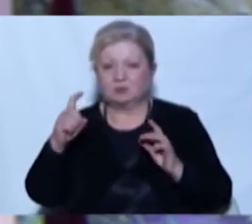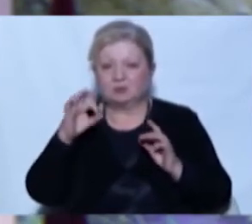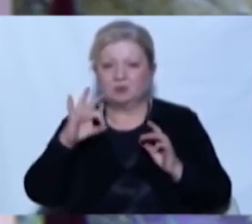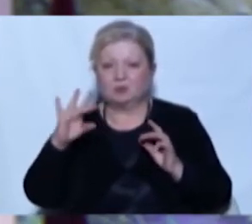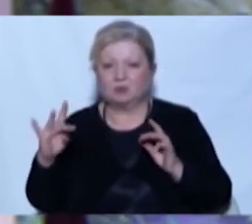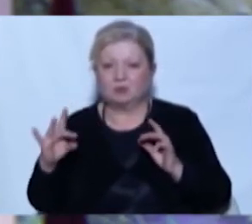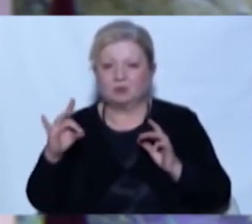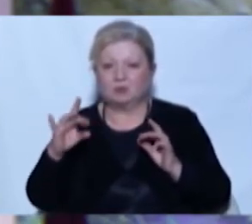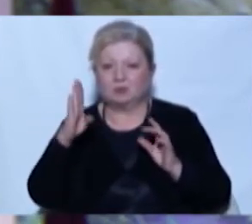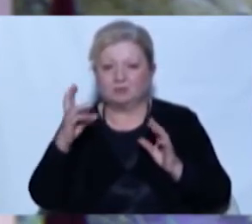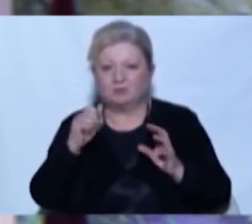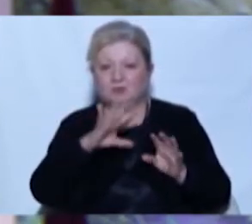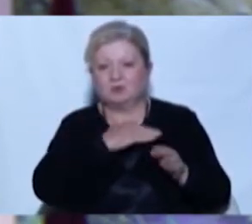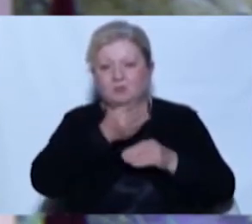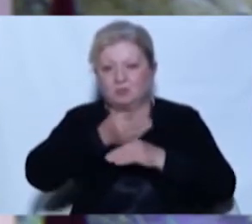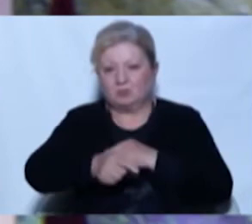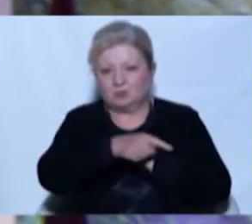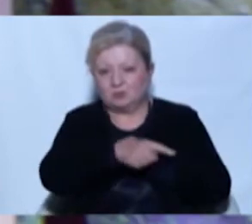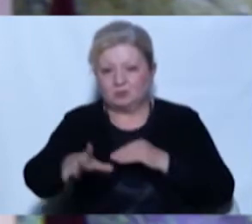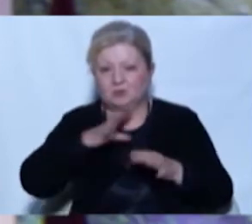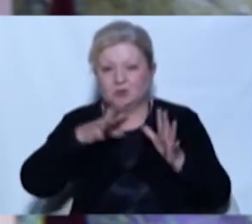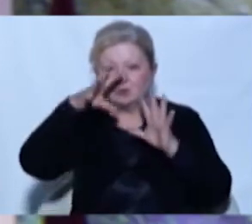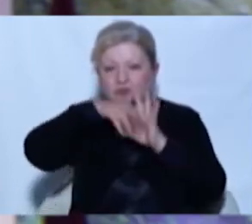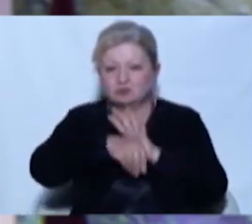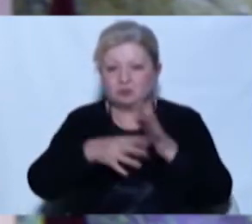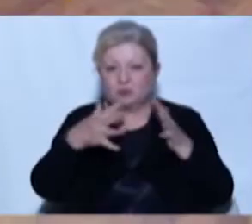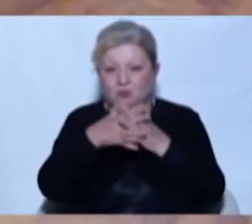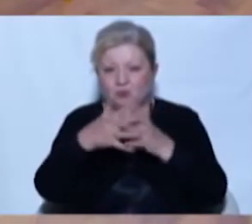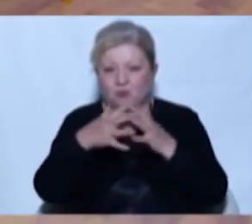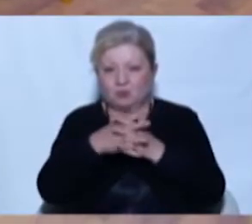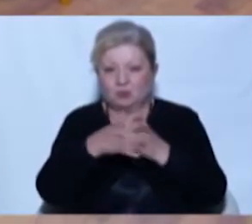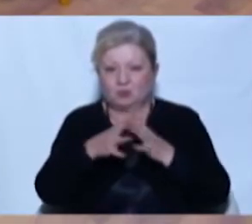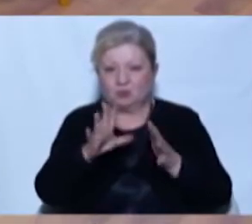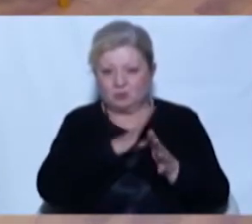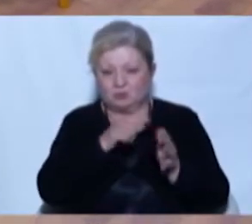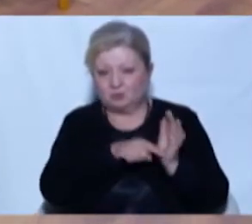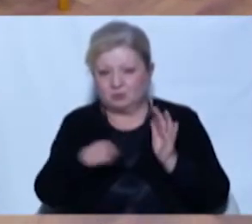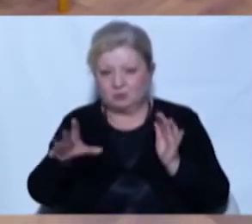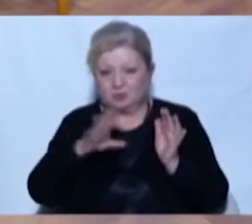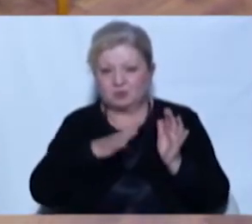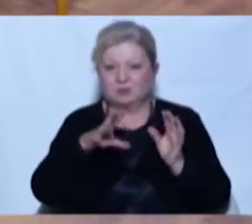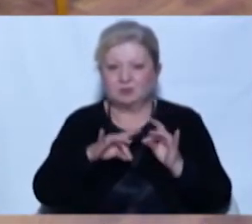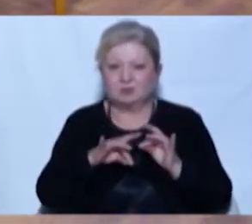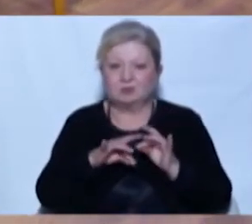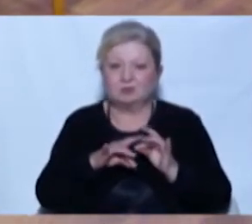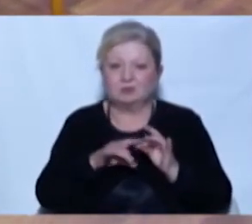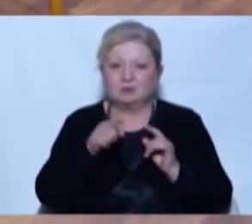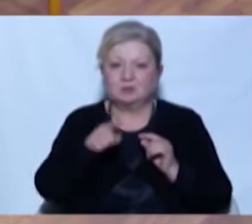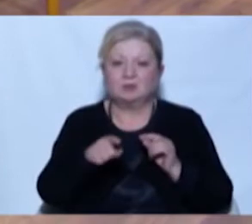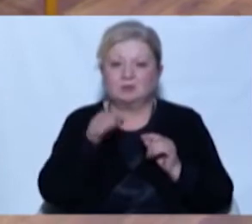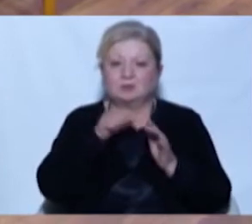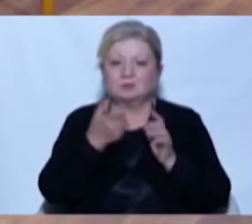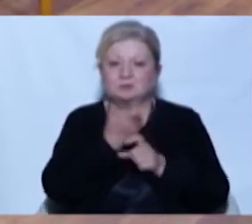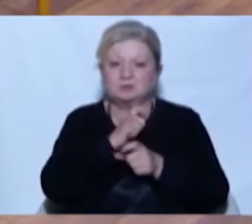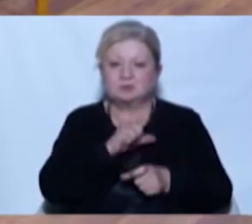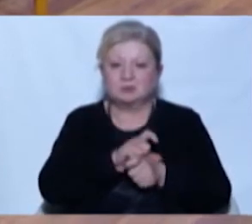Მოგვიანებით ეს გადაიზარდა უკვე შინაომებში, განუსაზღვრელ შინაომებში და ამაში ძალიან